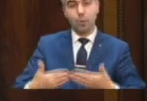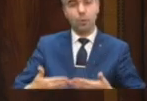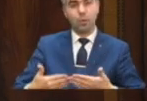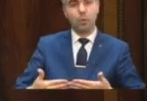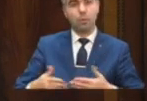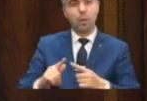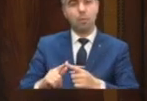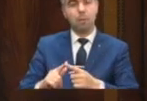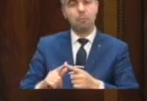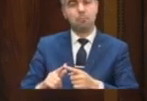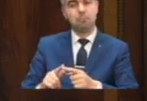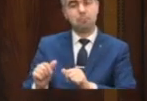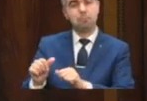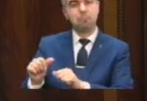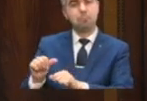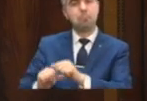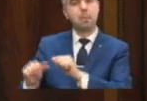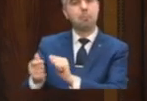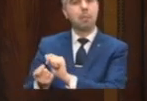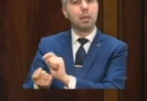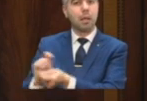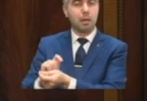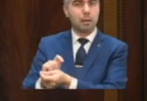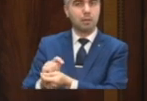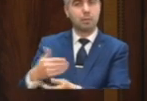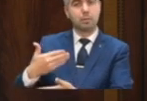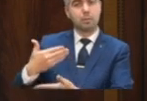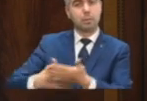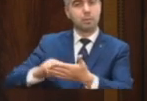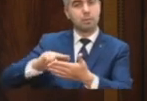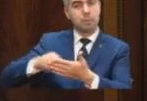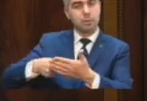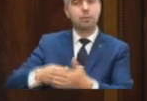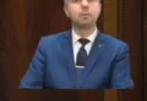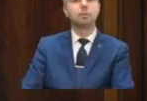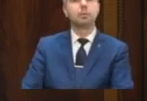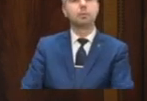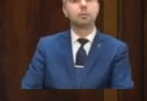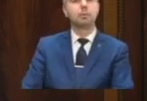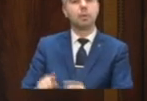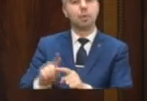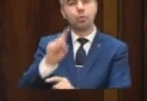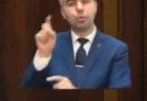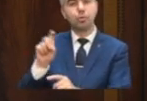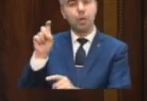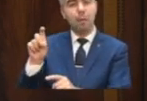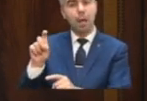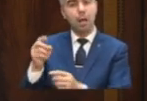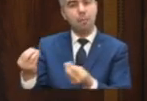بمراجعة الإطار التعاقدي مع المنظومة المحلية من أجل أن تكون